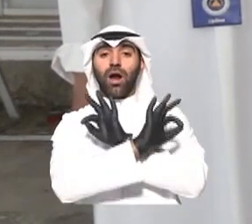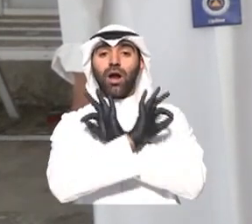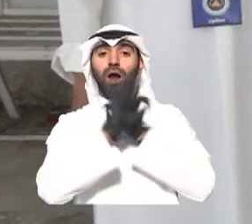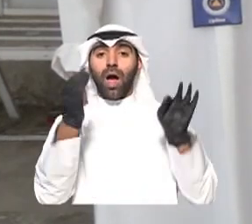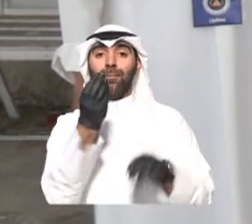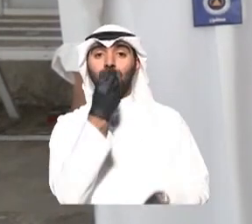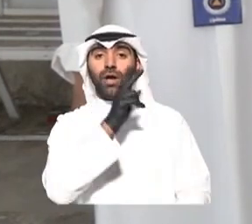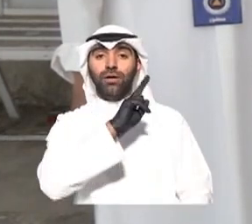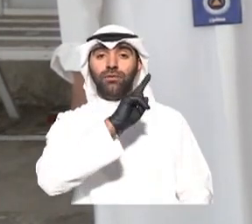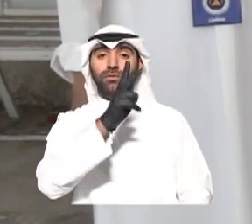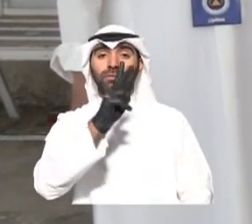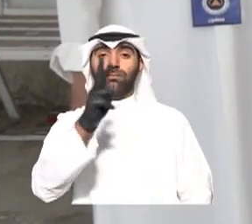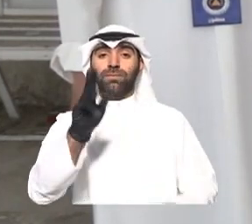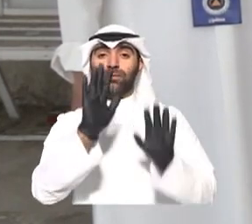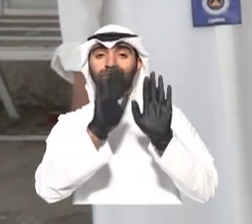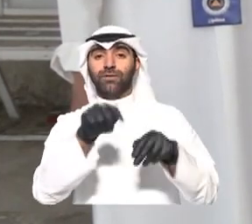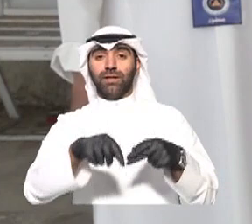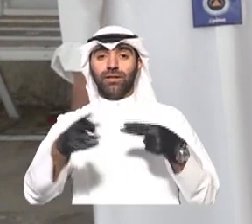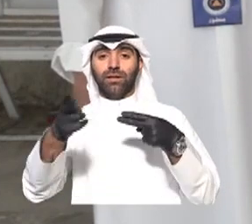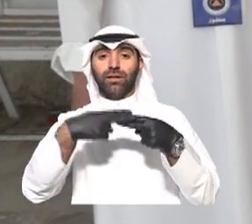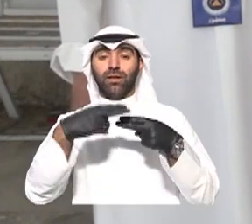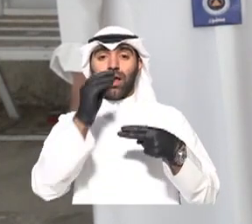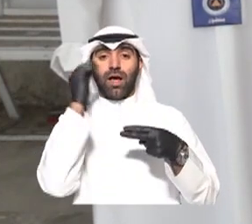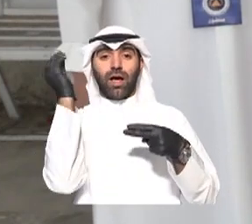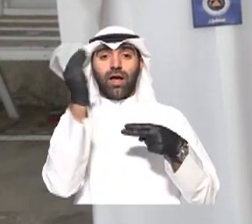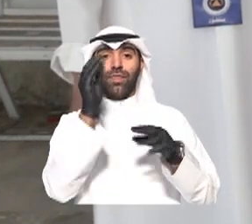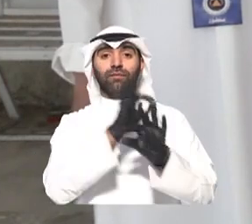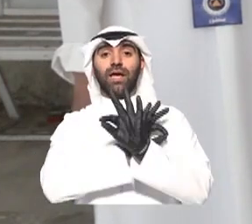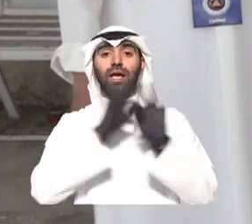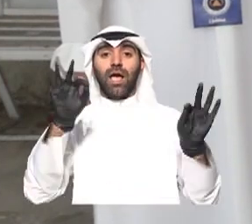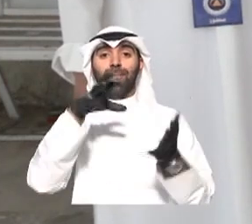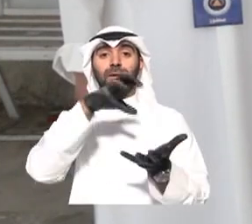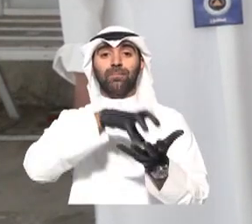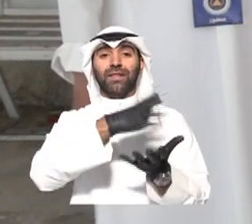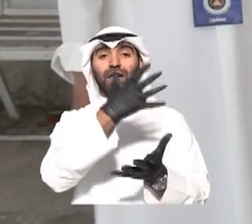فرض الحظر الكلي لهذه المنطقة في سبيل التصدي